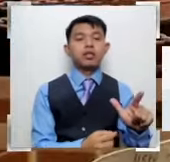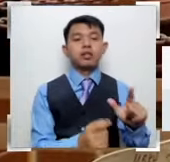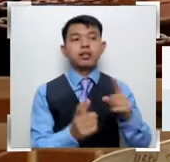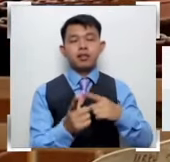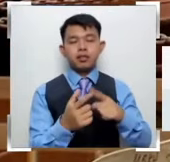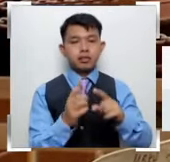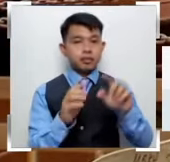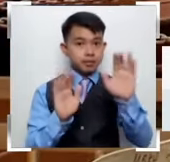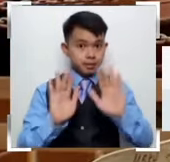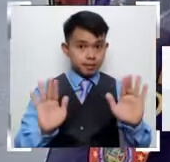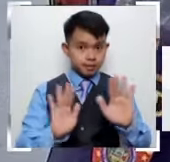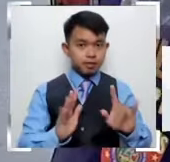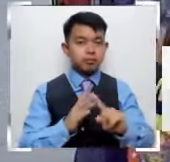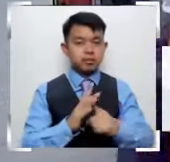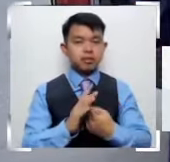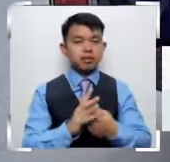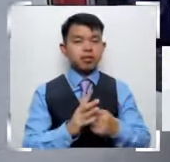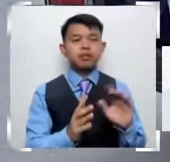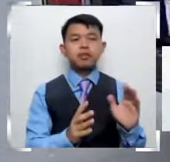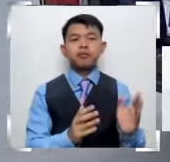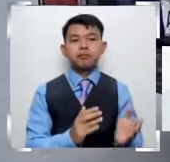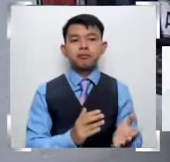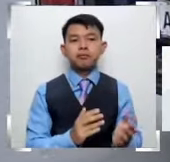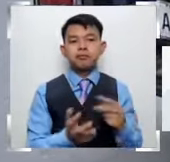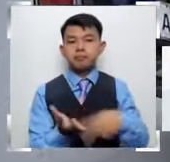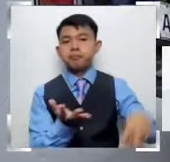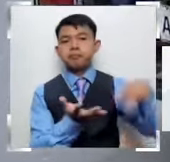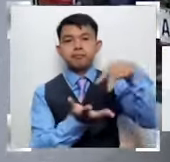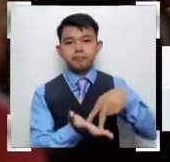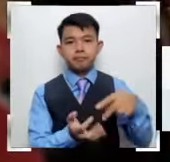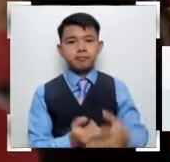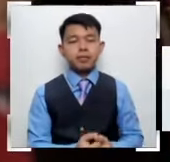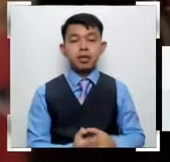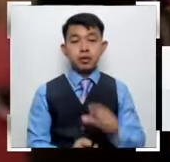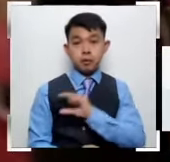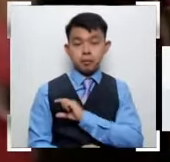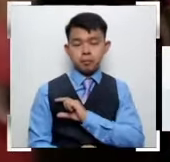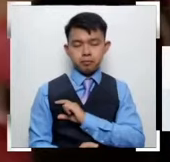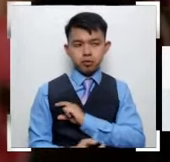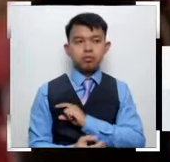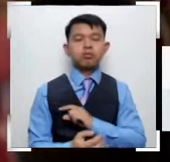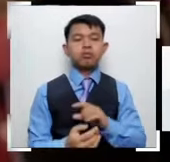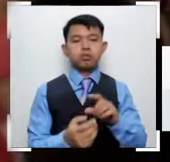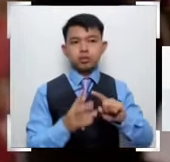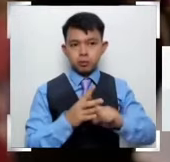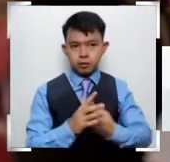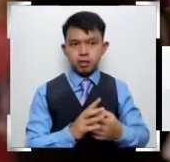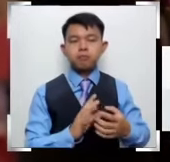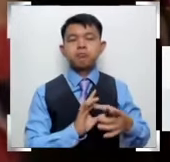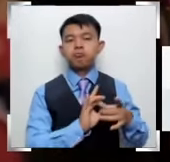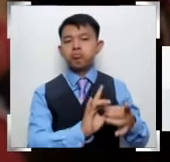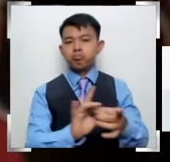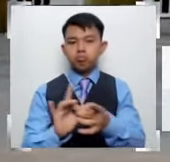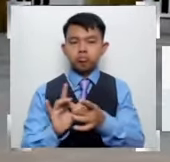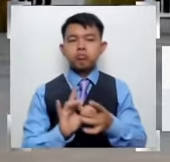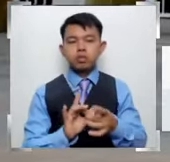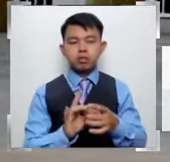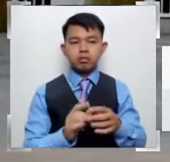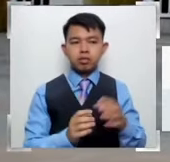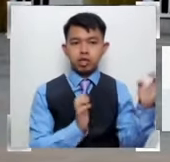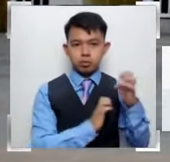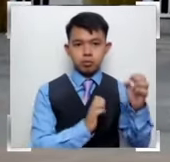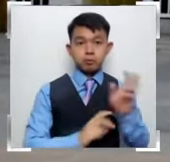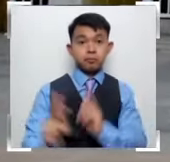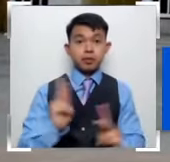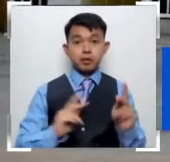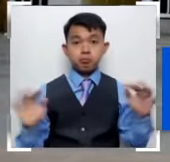Quiapo Church sa lokal na pamahalaan at Manila Police District sa inaasahang pagdagsa ng tao. Nandiyan po yung spiritual na paghahanda,